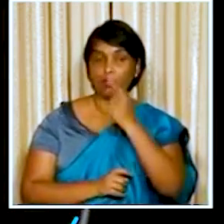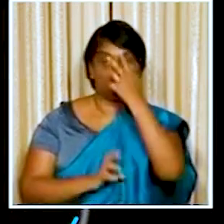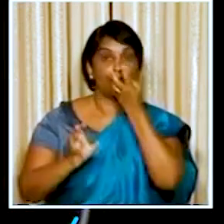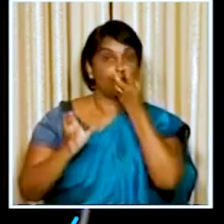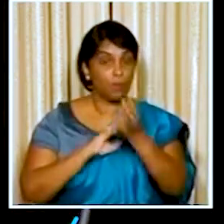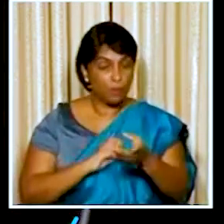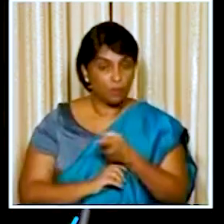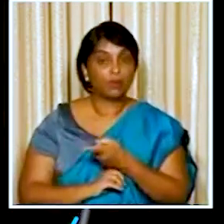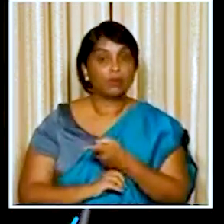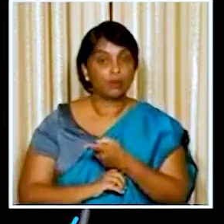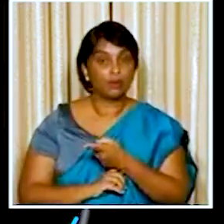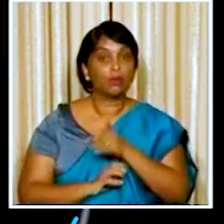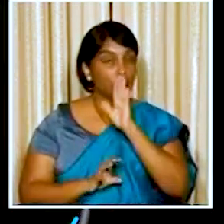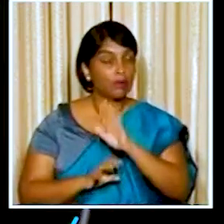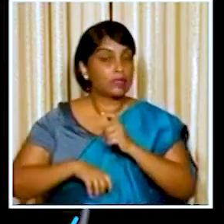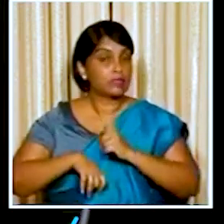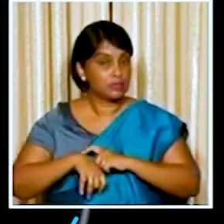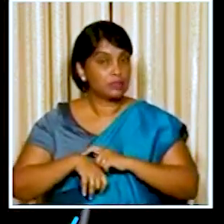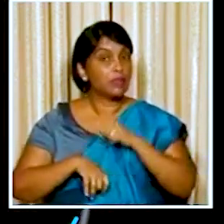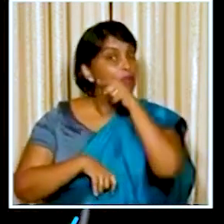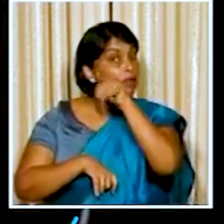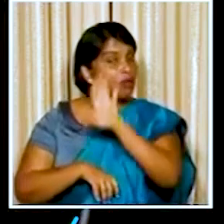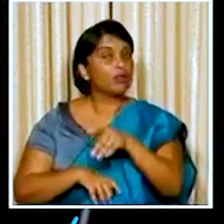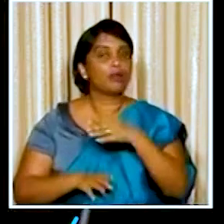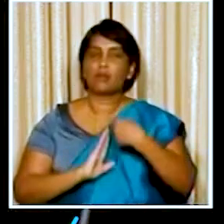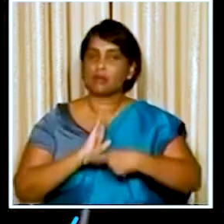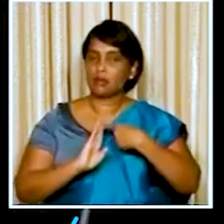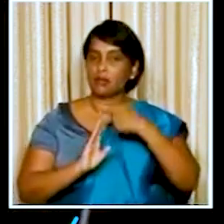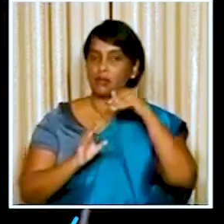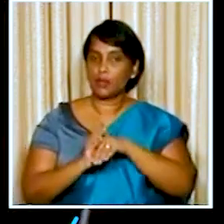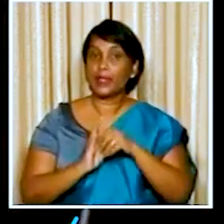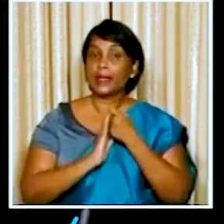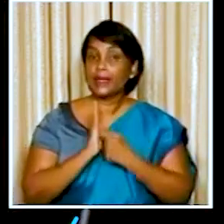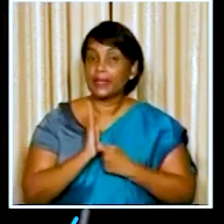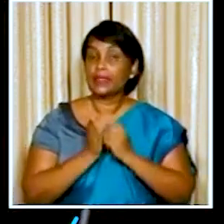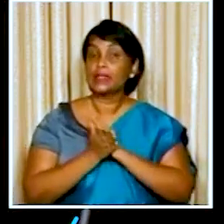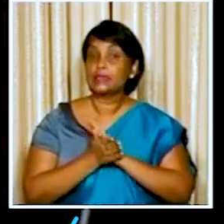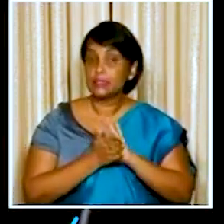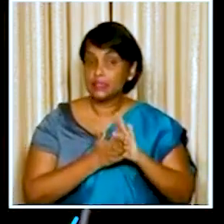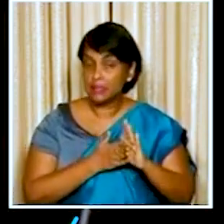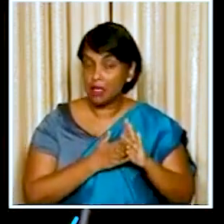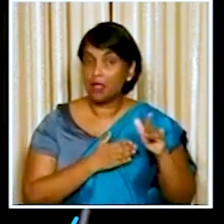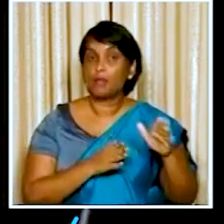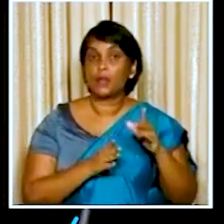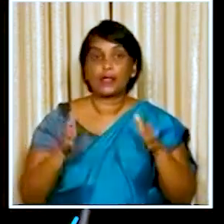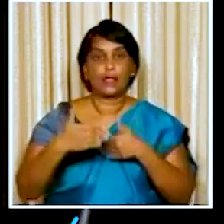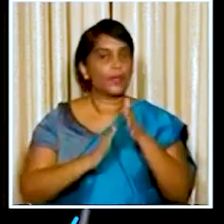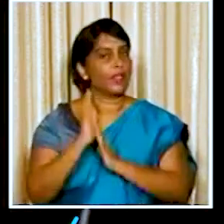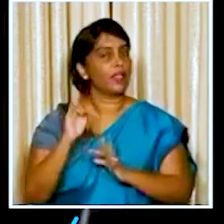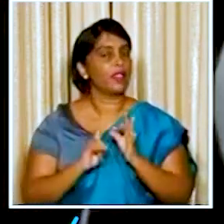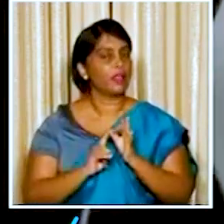ප්‍රහාරේ ඇතිවුණ වෙලාවේ එතුමා තමයි මේ රටේ හිටපු නීති හා සාමයේ කැබිනට්